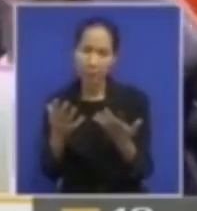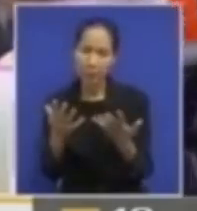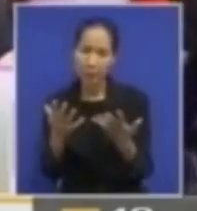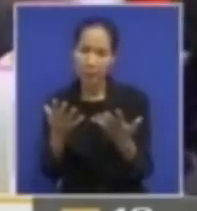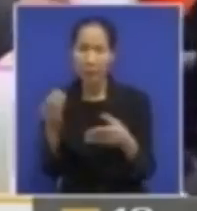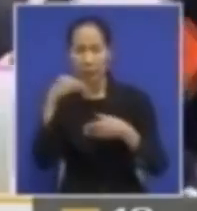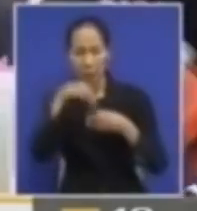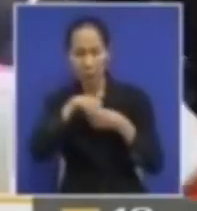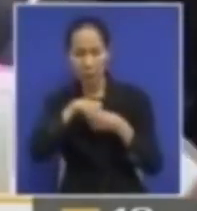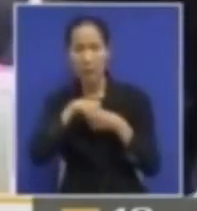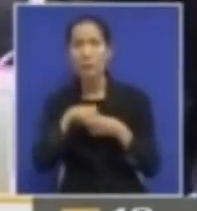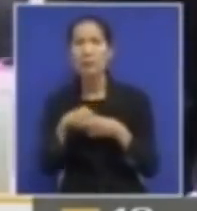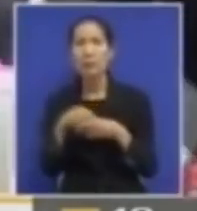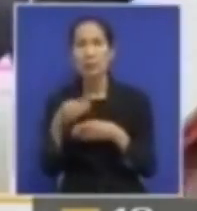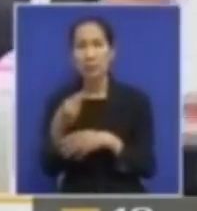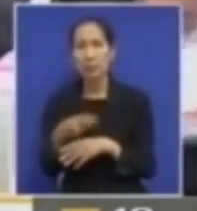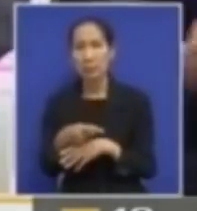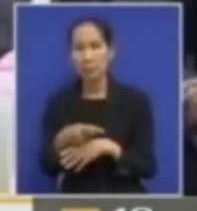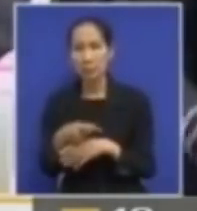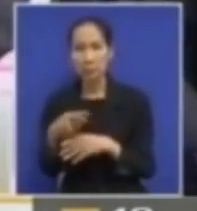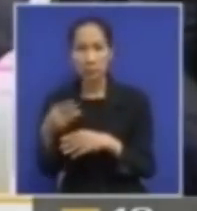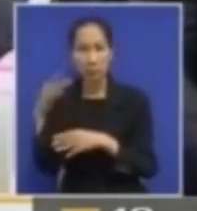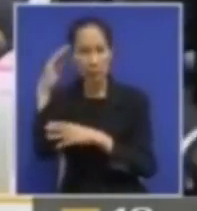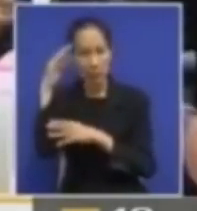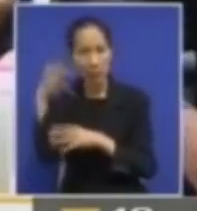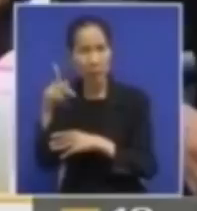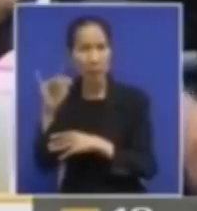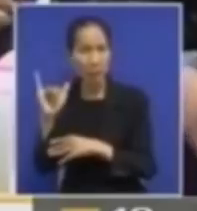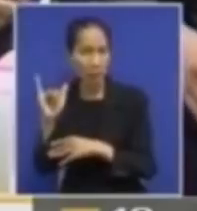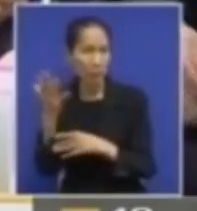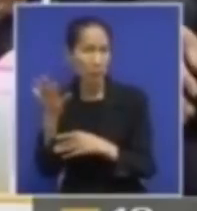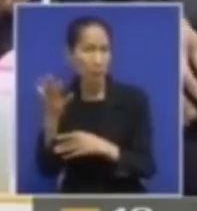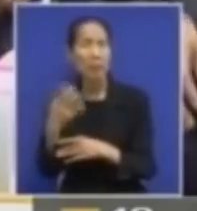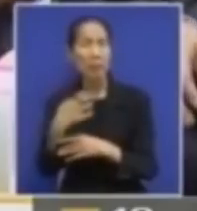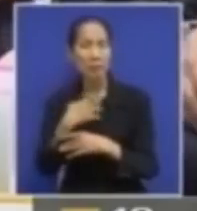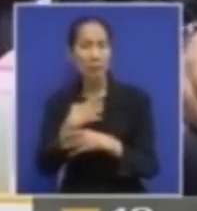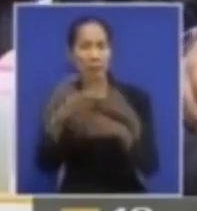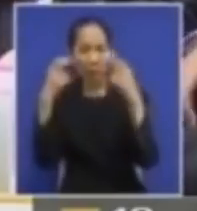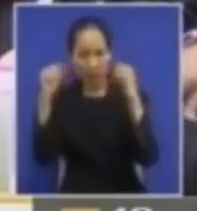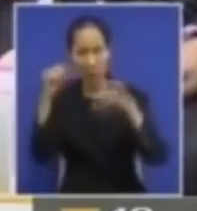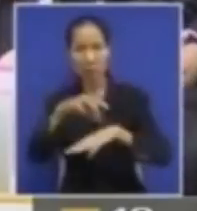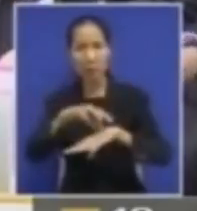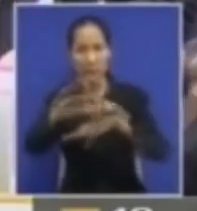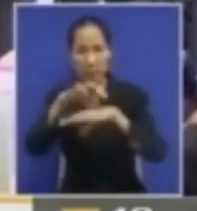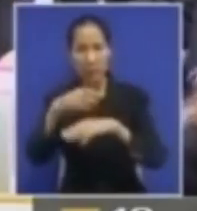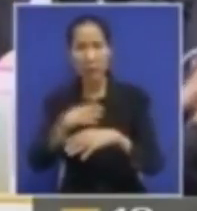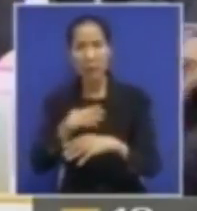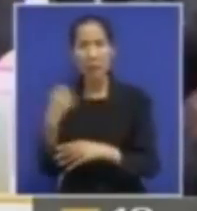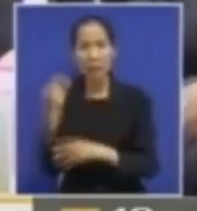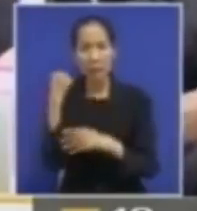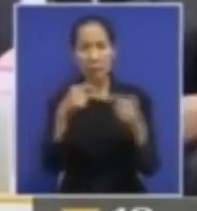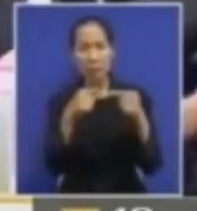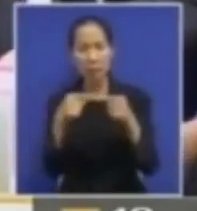วท่านเลยเพียงเพื่อต้องการเข้ามาเป็นนายกรัฐมนตรีเพื่อต้องการสืบทอดอำนาจแล้วบอกว่าจะ